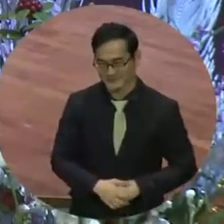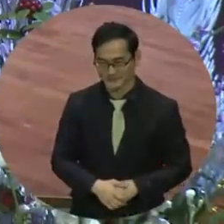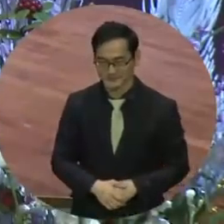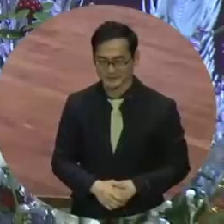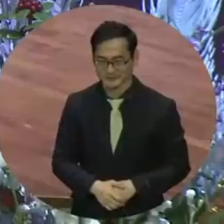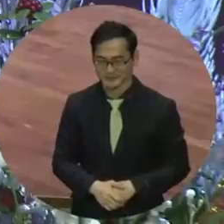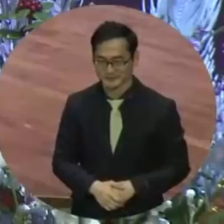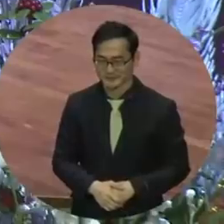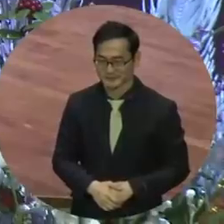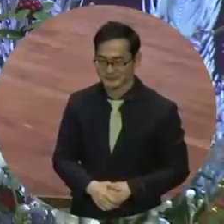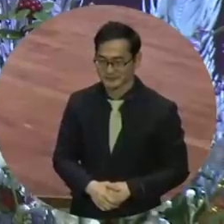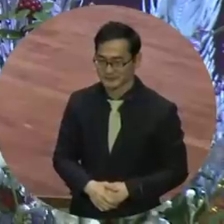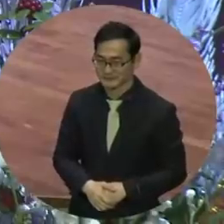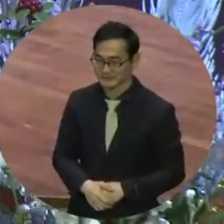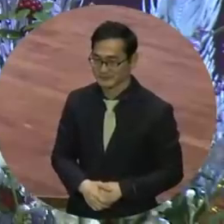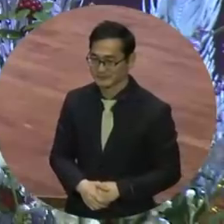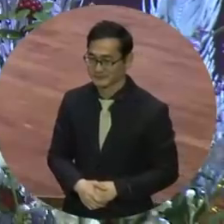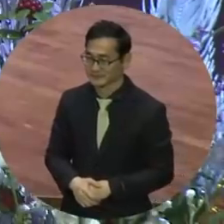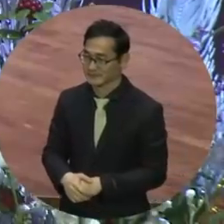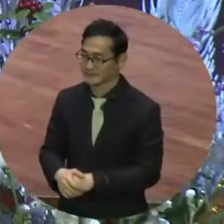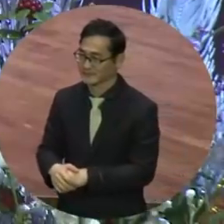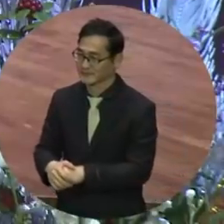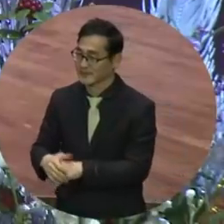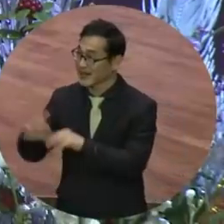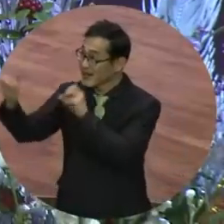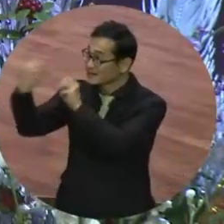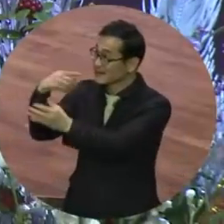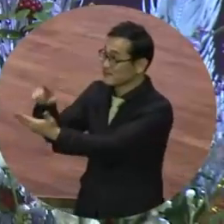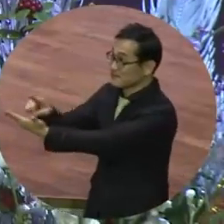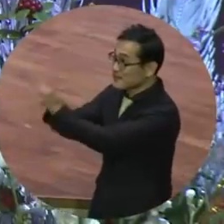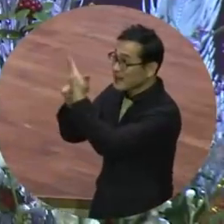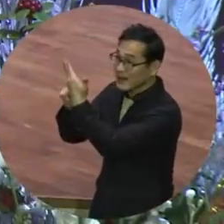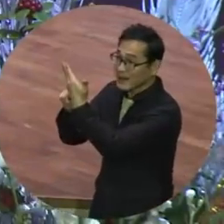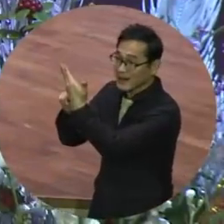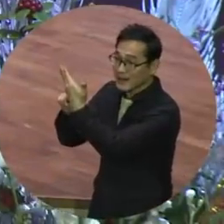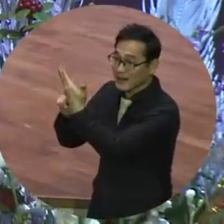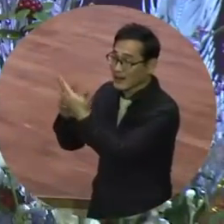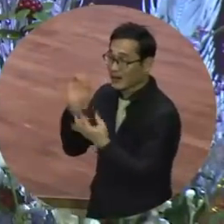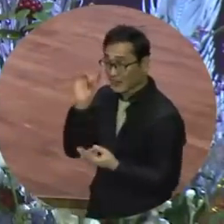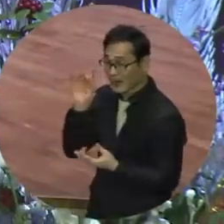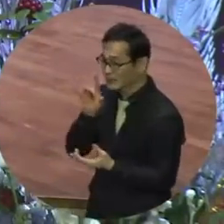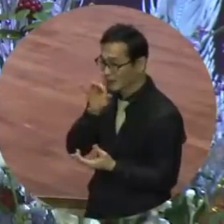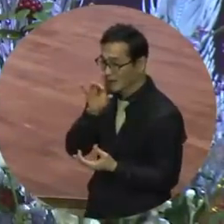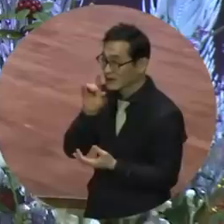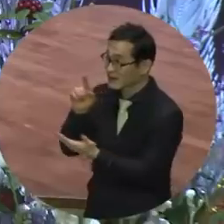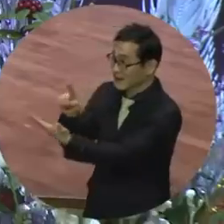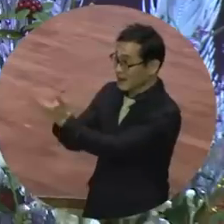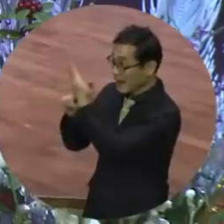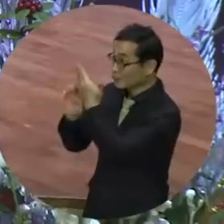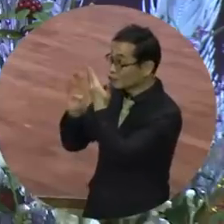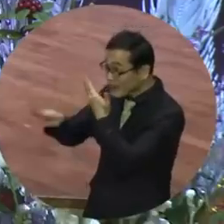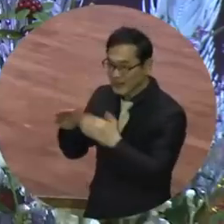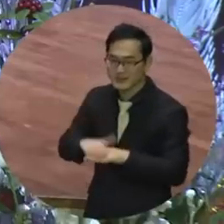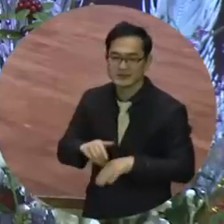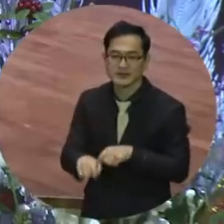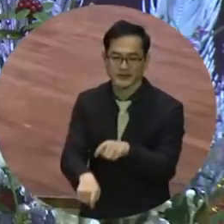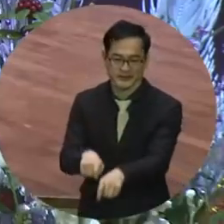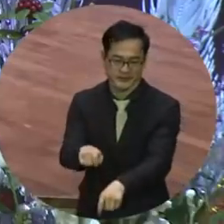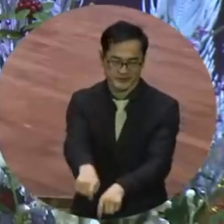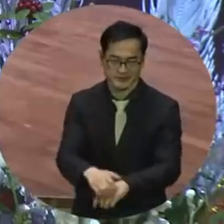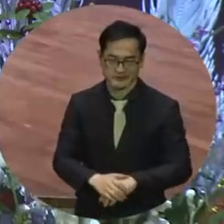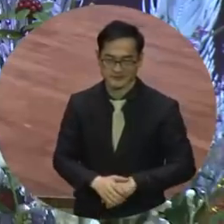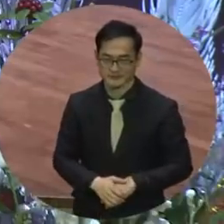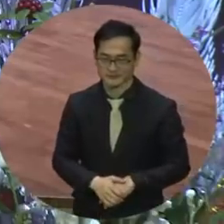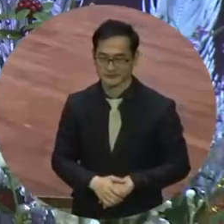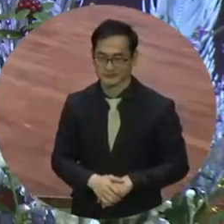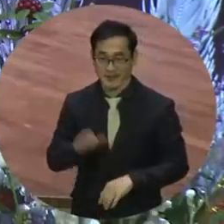돼. 실현. 실행해야 돼. 그러면 하나님이 응답하신다. 2019년 전체 방향 메시지 뭐예요? 제 1, 2, 3